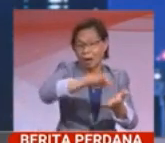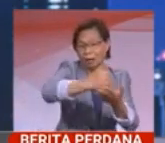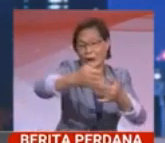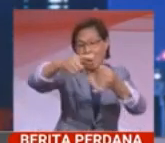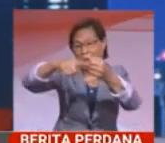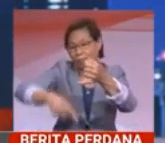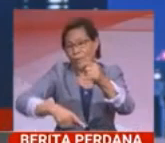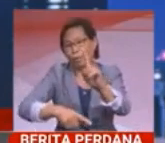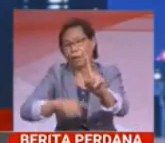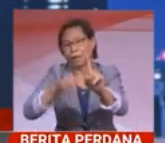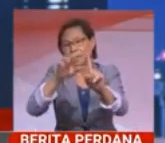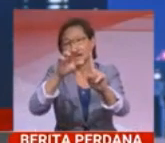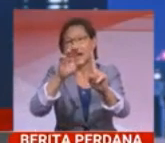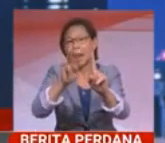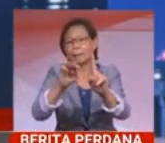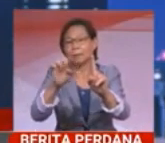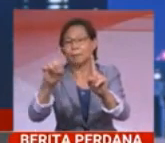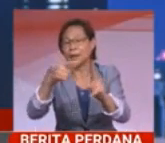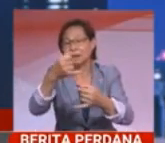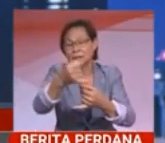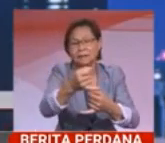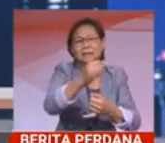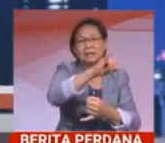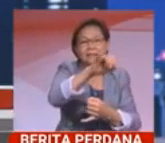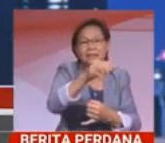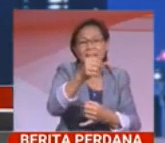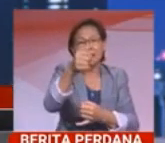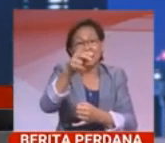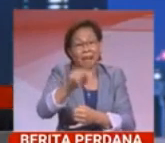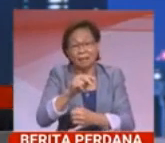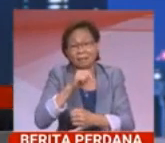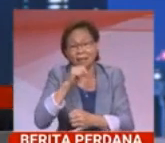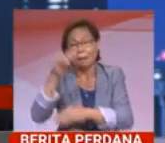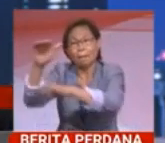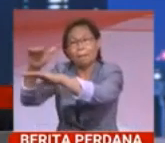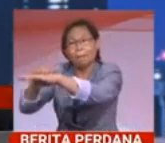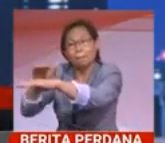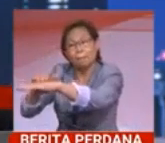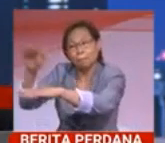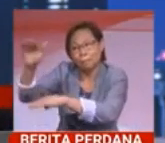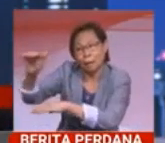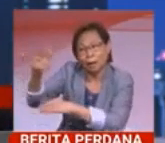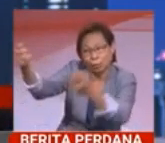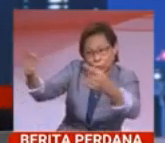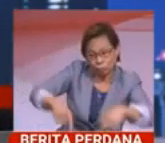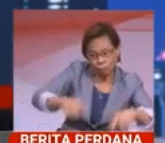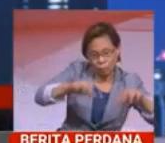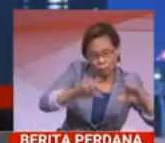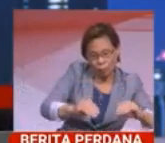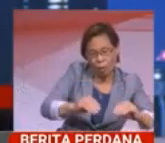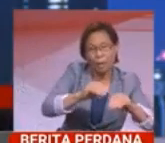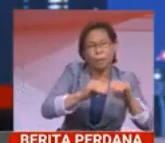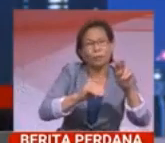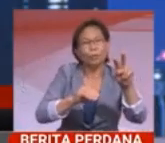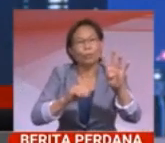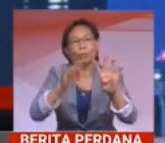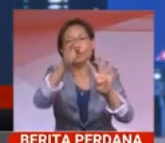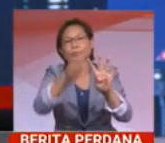audit akhir won mtb sekiranya jabatan audit negara jne tidak dipanggil untuk menghadiri mesyuarat padi